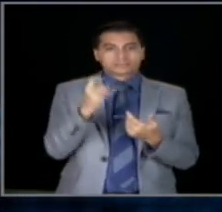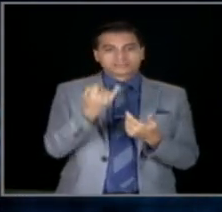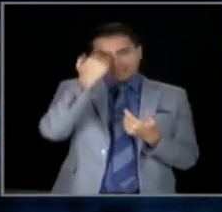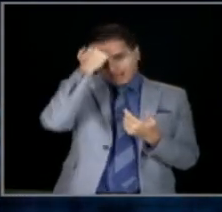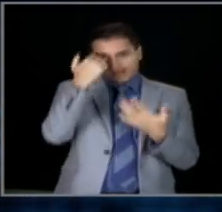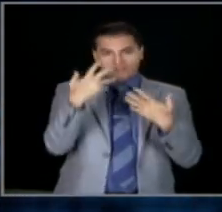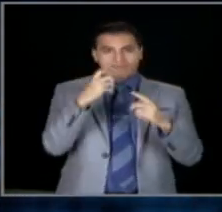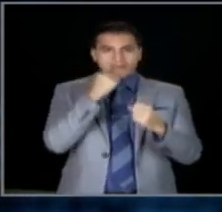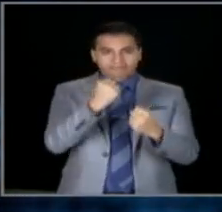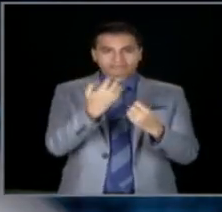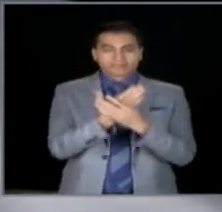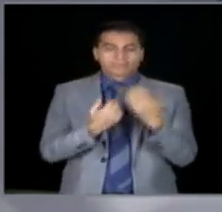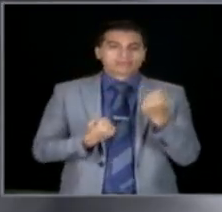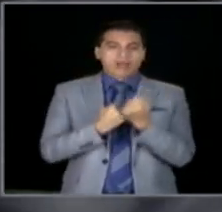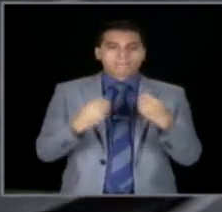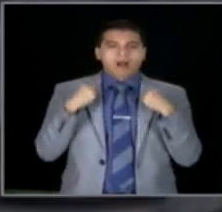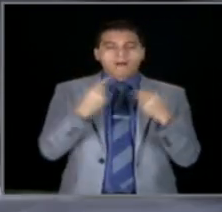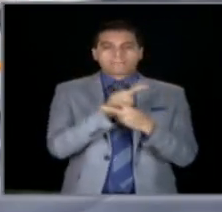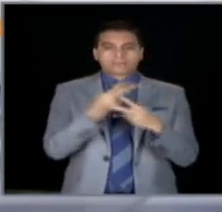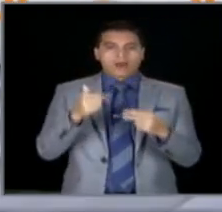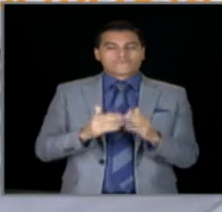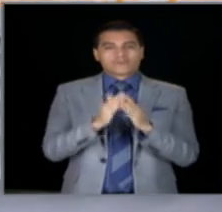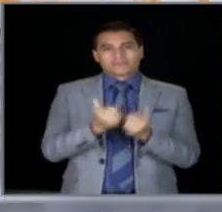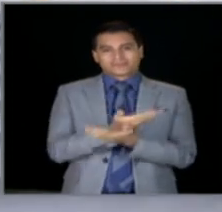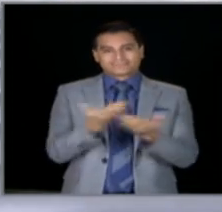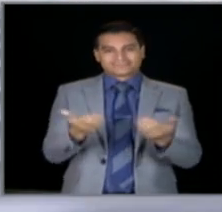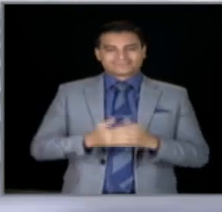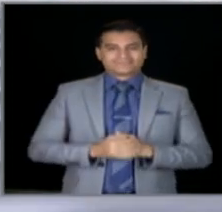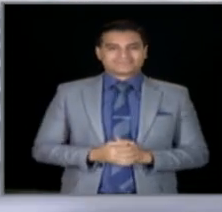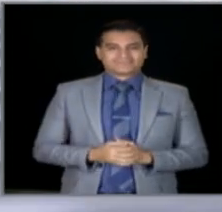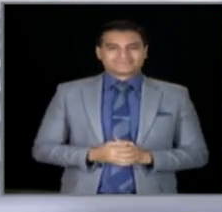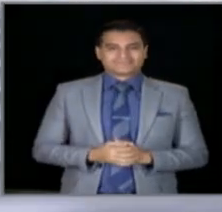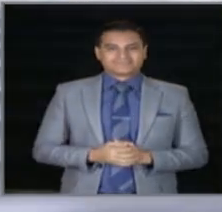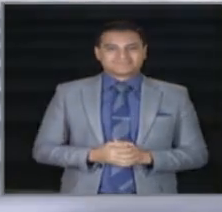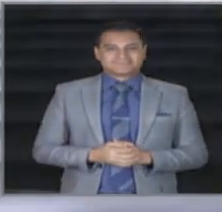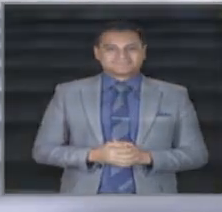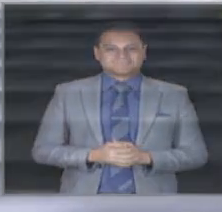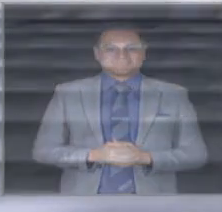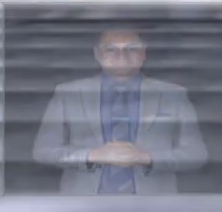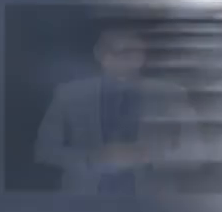150,000 جنيه في خزنة البنك الأهلي لرعاية أبطال مصر الرياضيين.